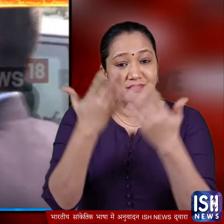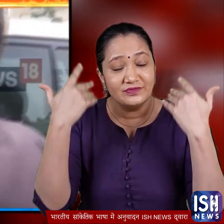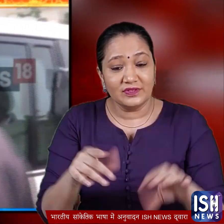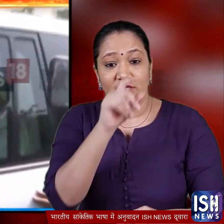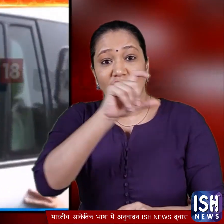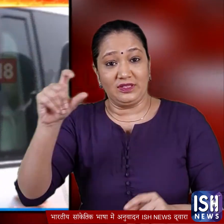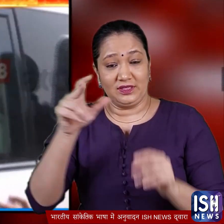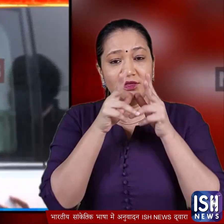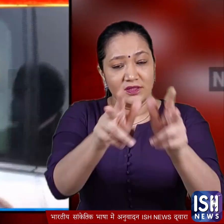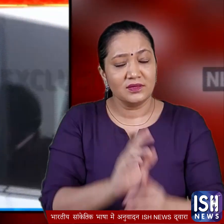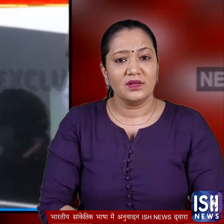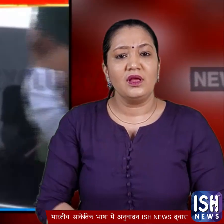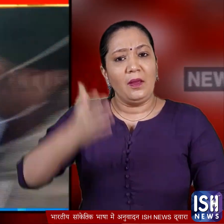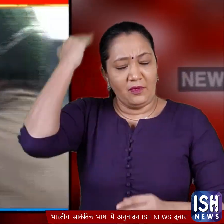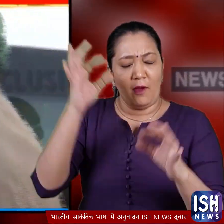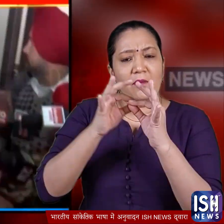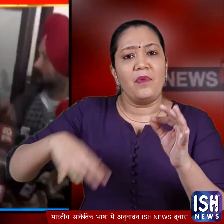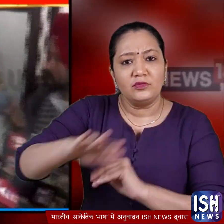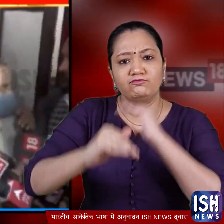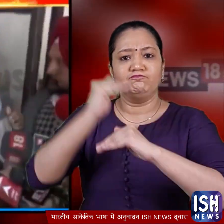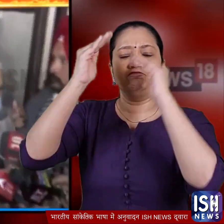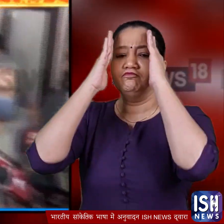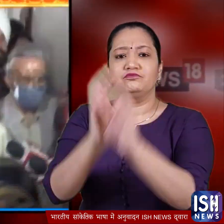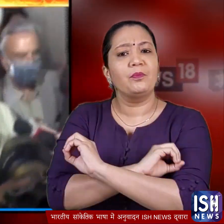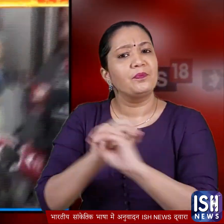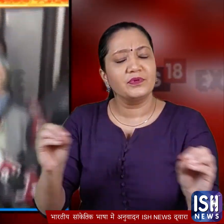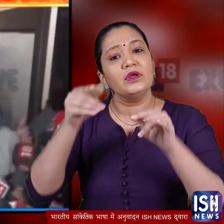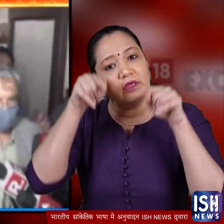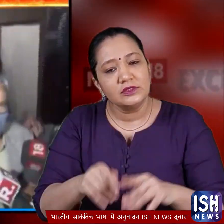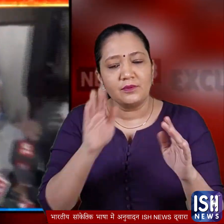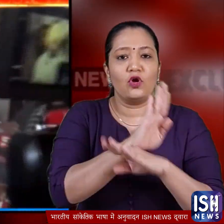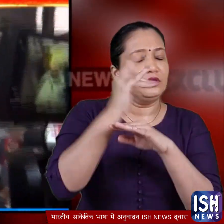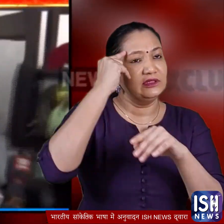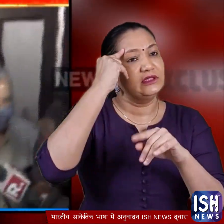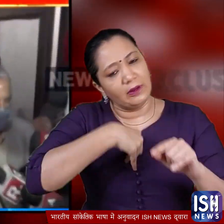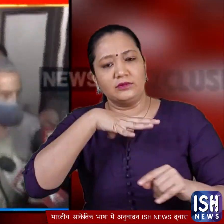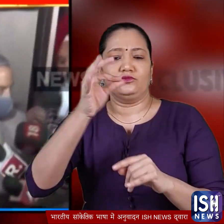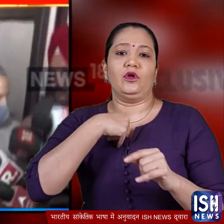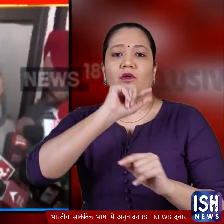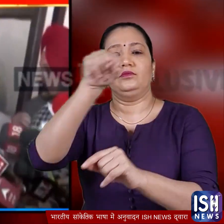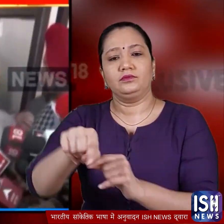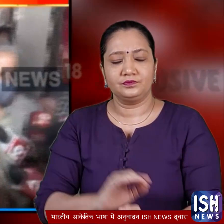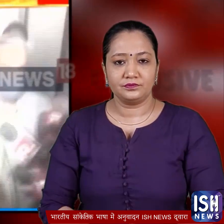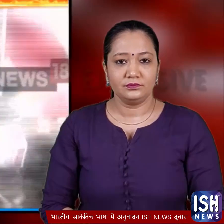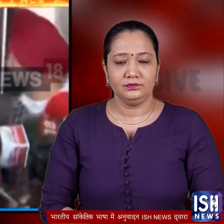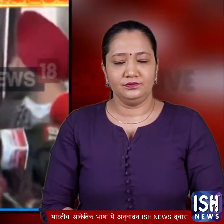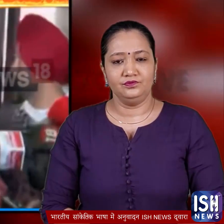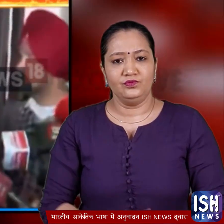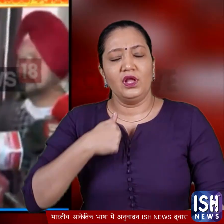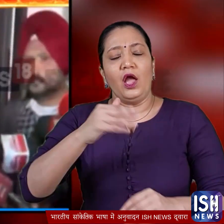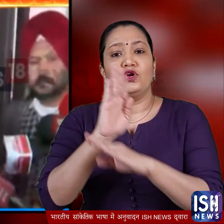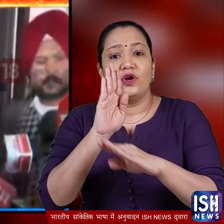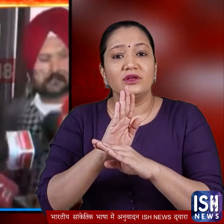दाखिल करने के बाद चन्नी ने यह दावा किया कि पहले भदौर के विकास पर ध्यान नहीं दिया गया और इसी वजह से कांग्रेस ने उन्हें इस सीट से मैदान में उतारा।